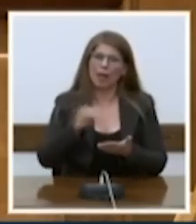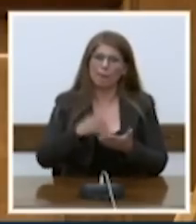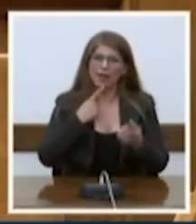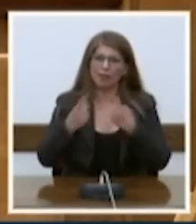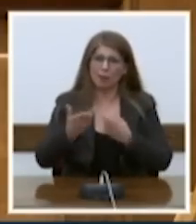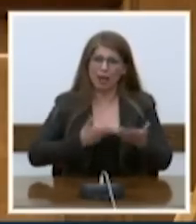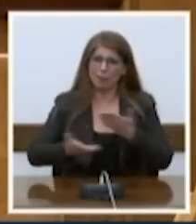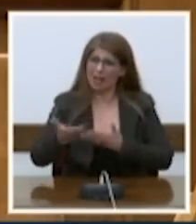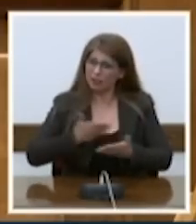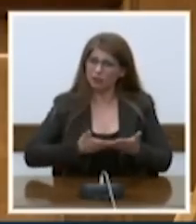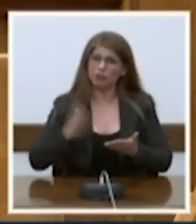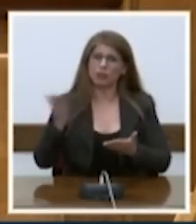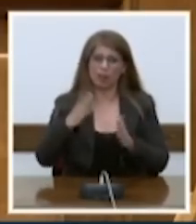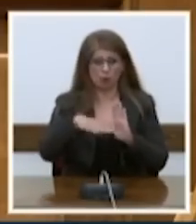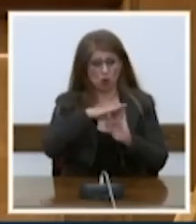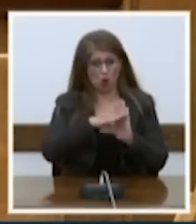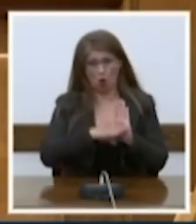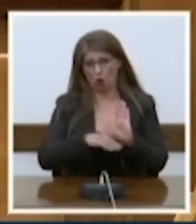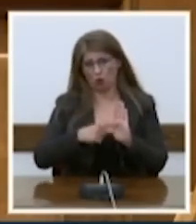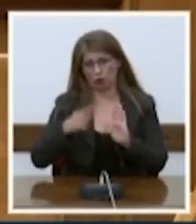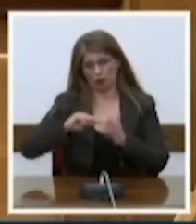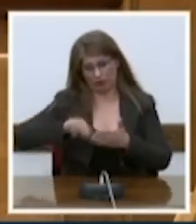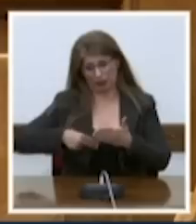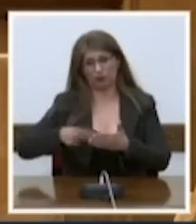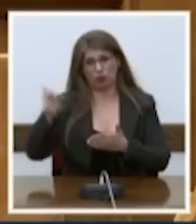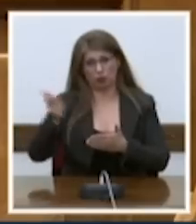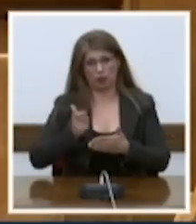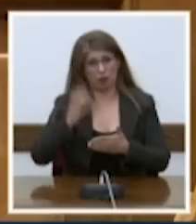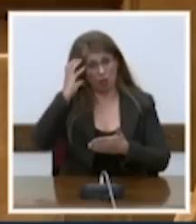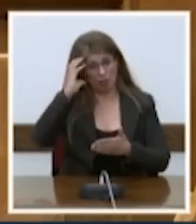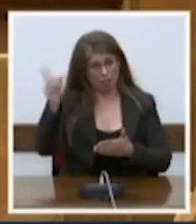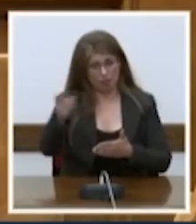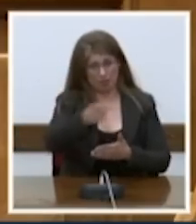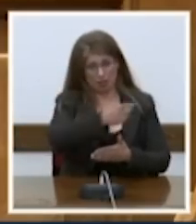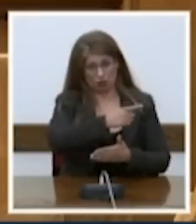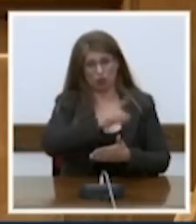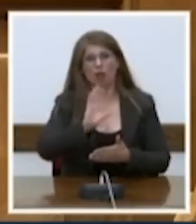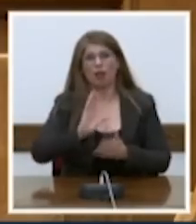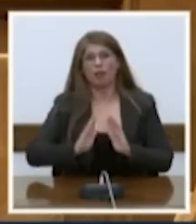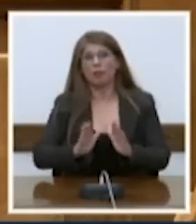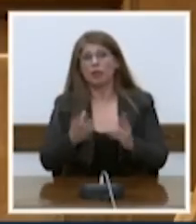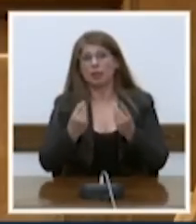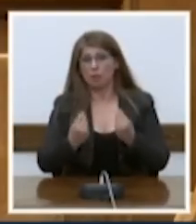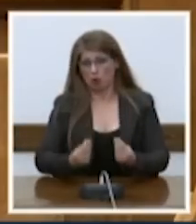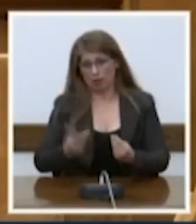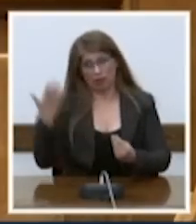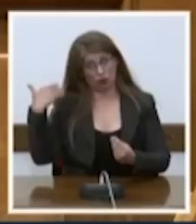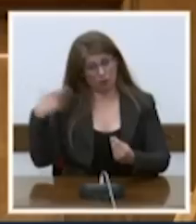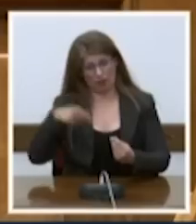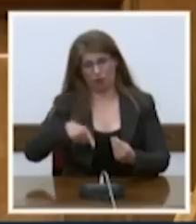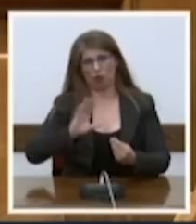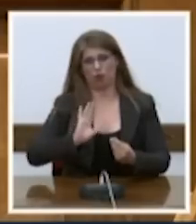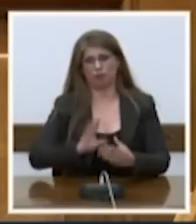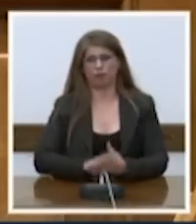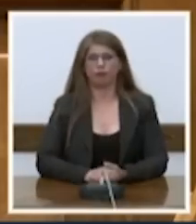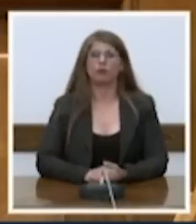επαναδιαπραγμάτευσης κάποιων όρων του. Θυμίζω μόνο πως δεν πήγε και πολύ καλά αυτό στο παρελθόν.